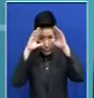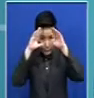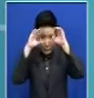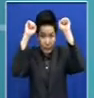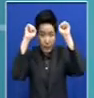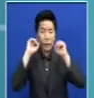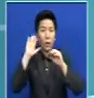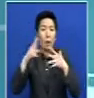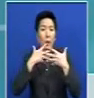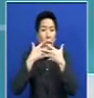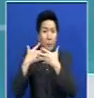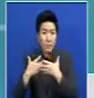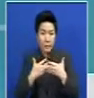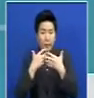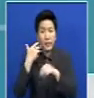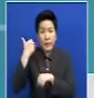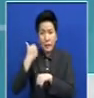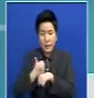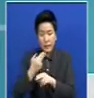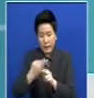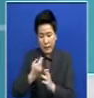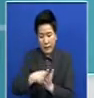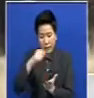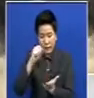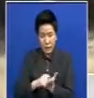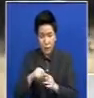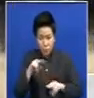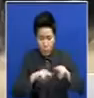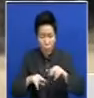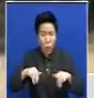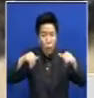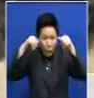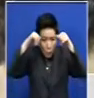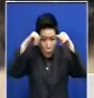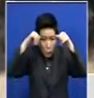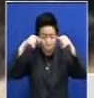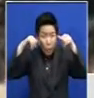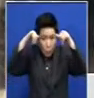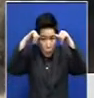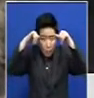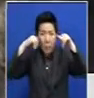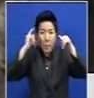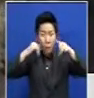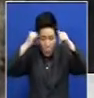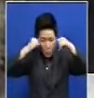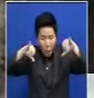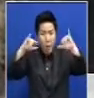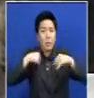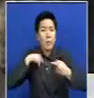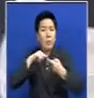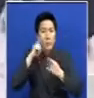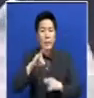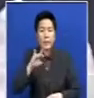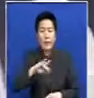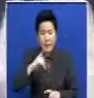ประธานาธิบดีบารักโอบามาของสหรัฐลงนามกฎหมายคุ้มครองควายไบซันโดยยกสถานะให้เป็นสัตว์เลี้ยงลูกด้วยนมประจำช